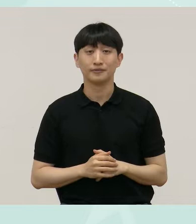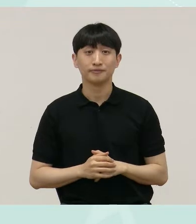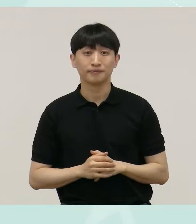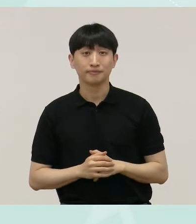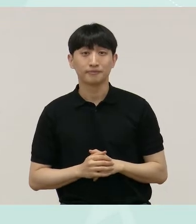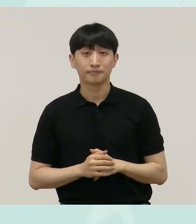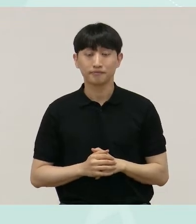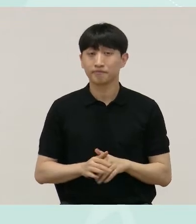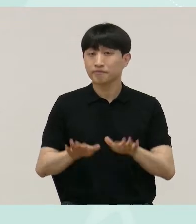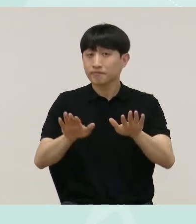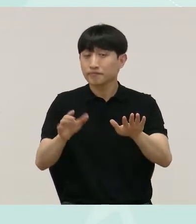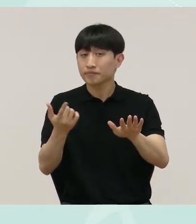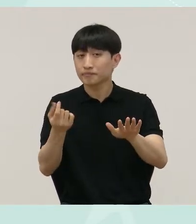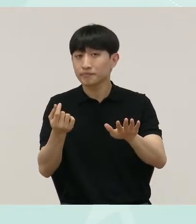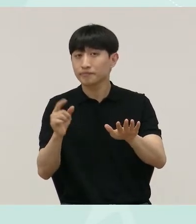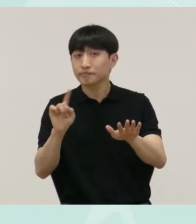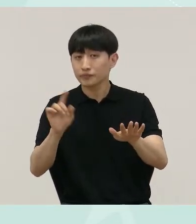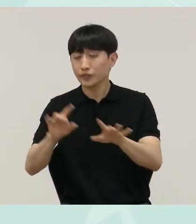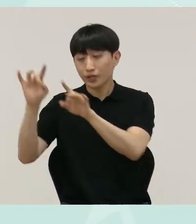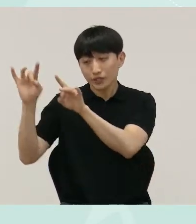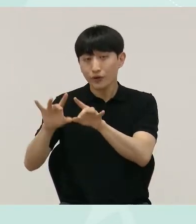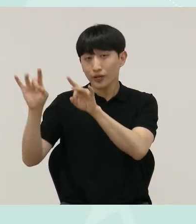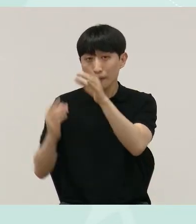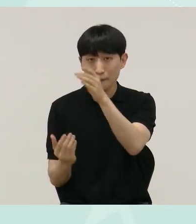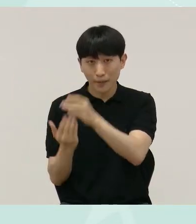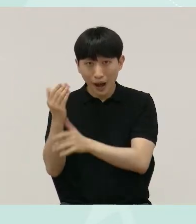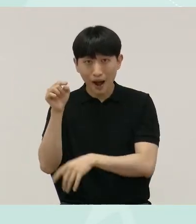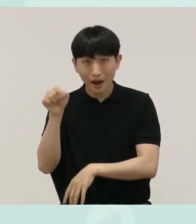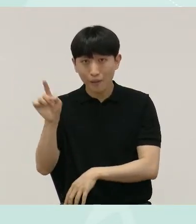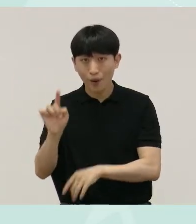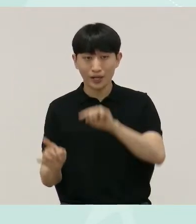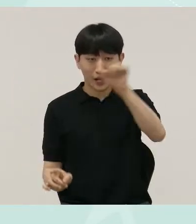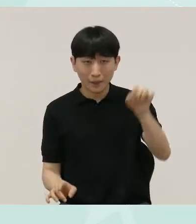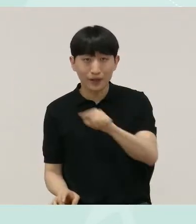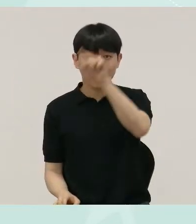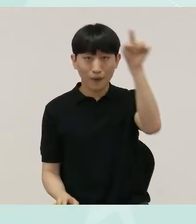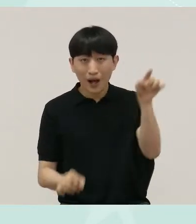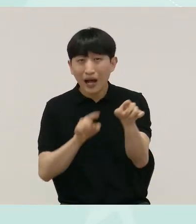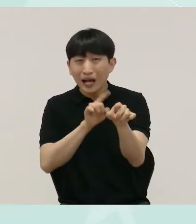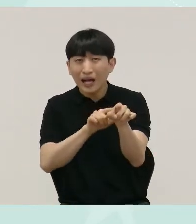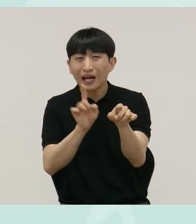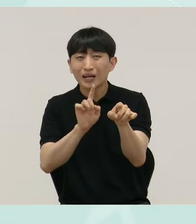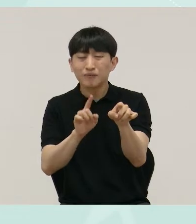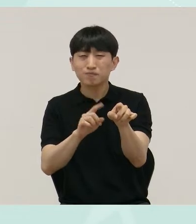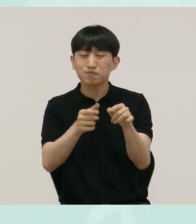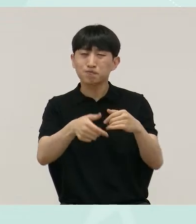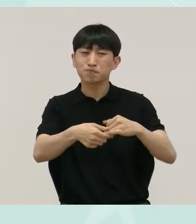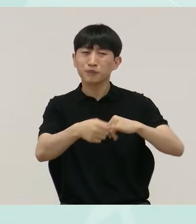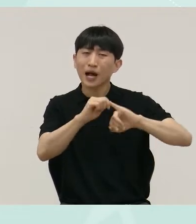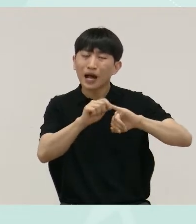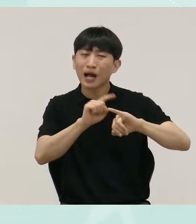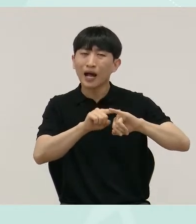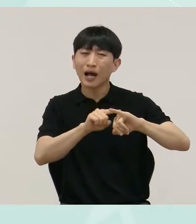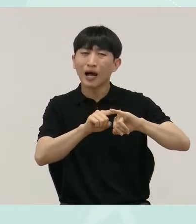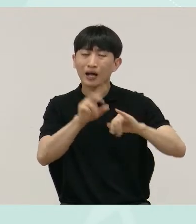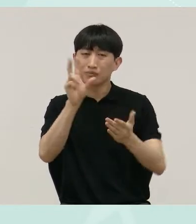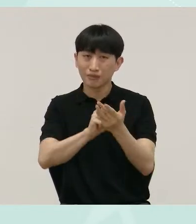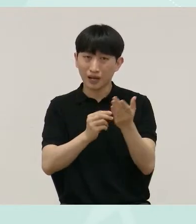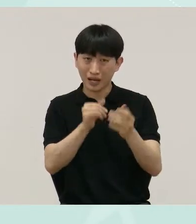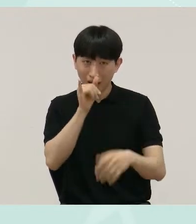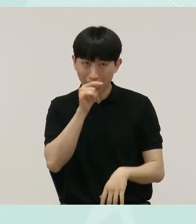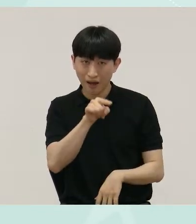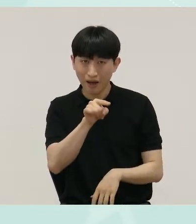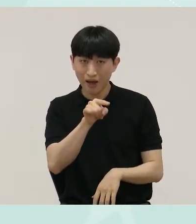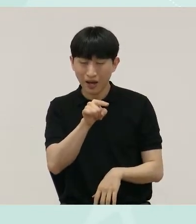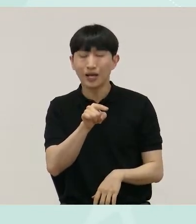네, 이렇게 이러한 전기 신호의 발생이 달팽이관이 어느 조금만 망가져서 좀 줄어든 상태라고 하면 보청기를 통해서